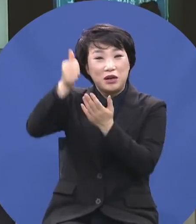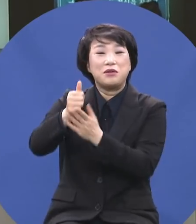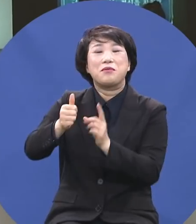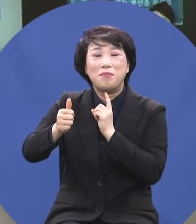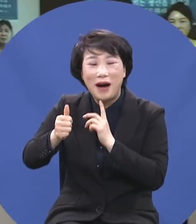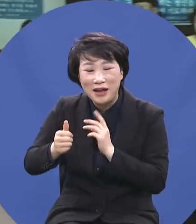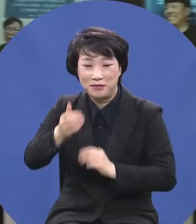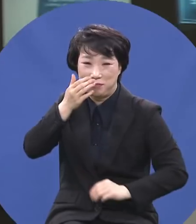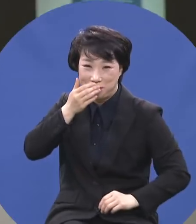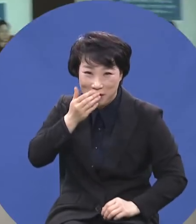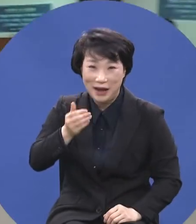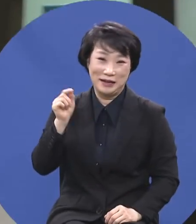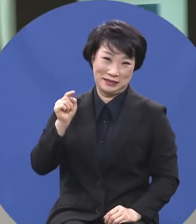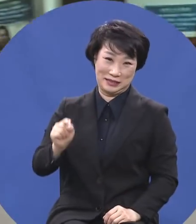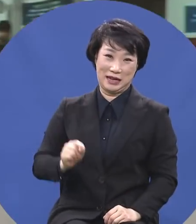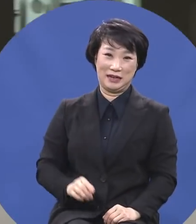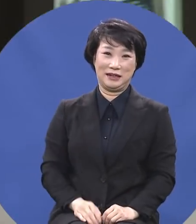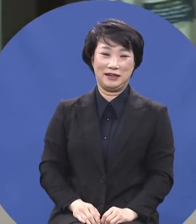할 수 있다 이 말입니다.